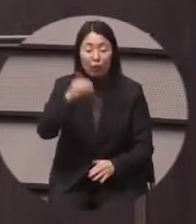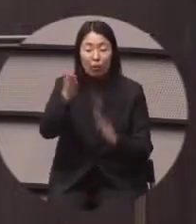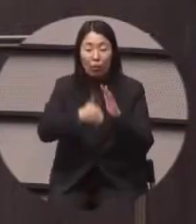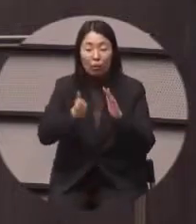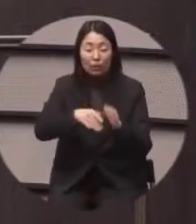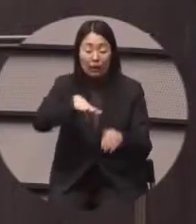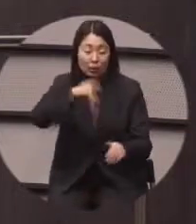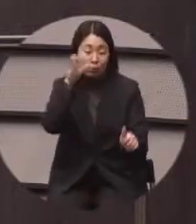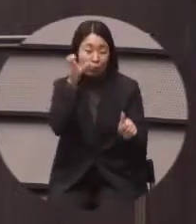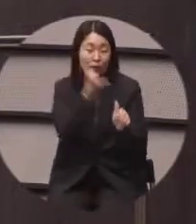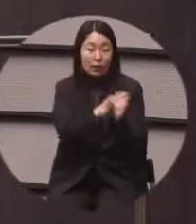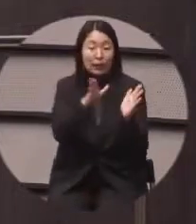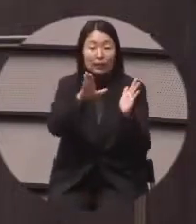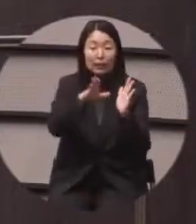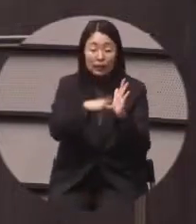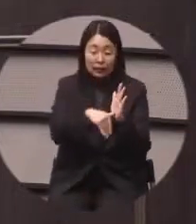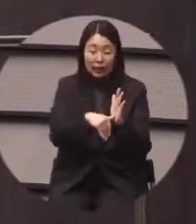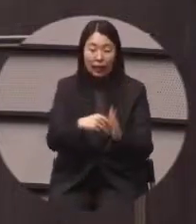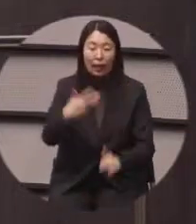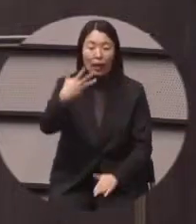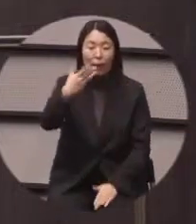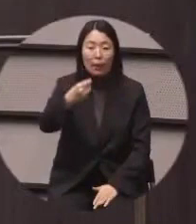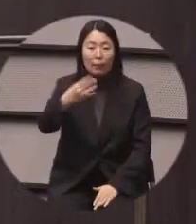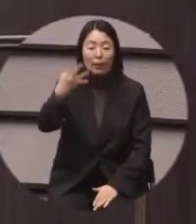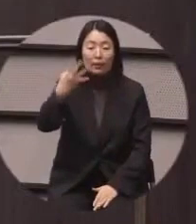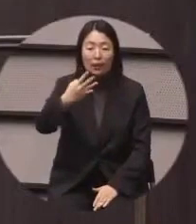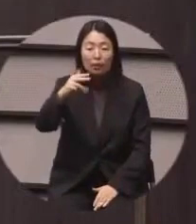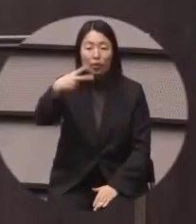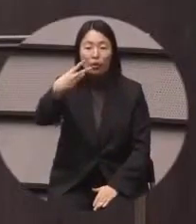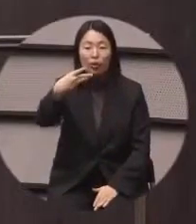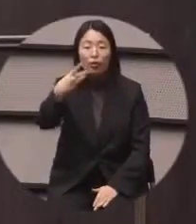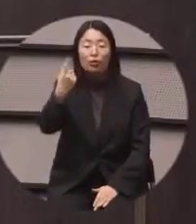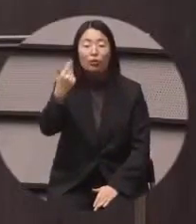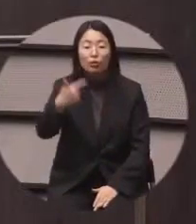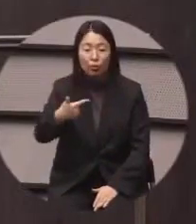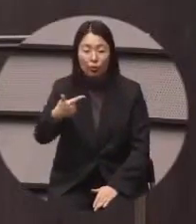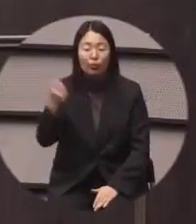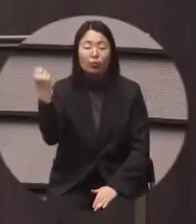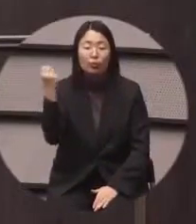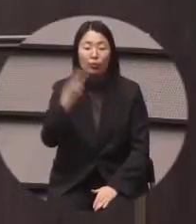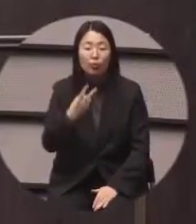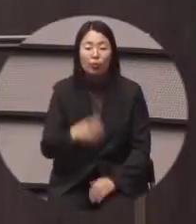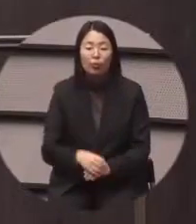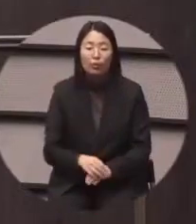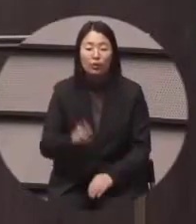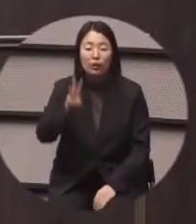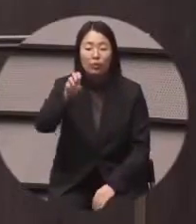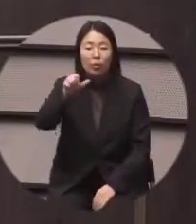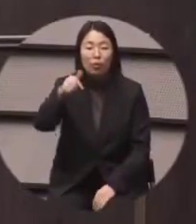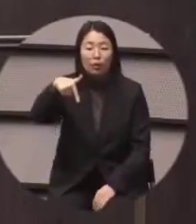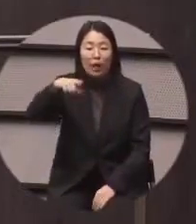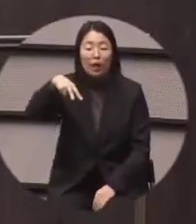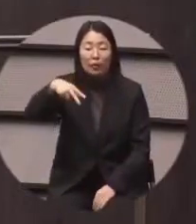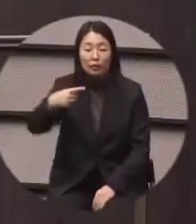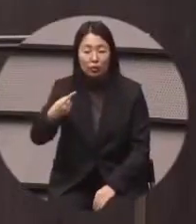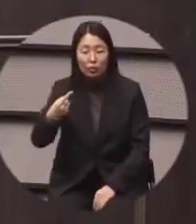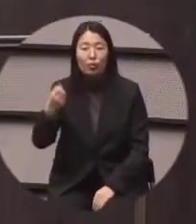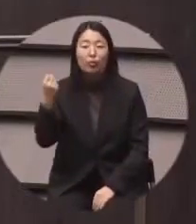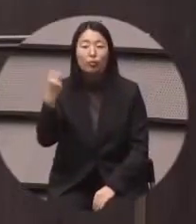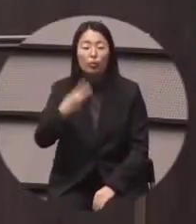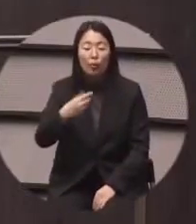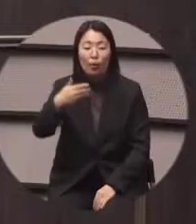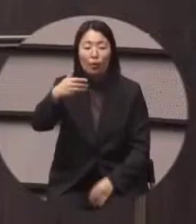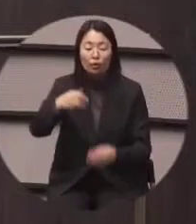시 정수장 총 8만 4천 톤, 가압장 35개소, 배수지